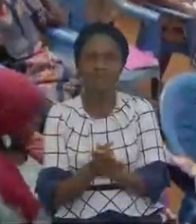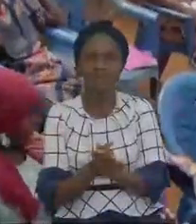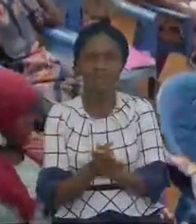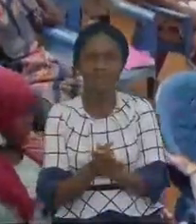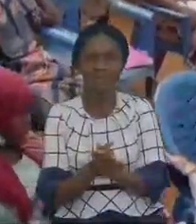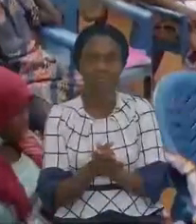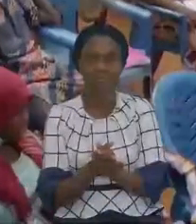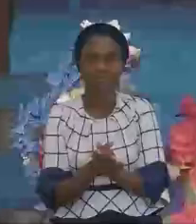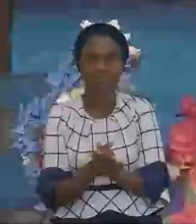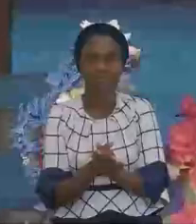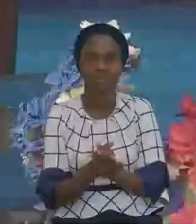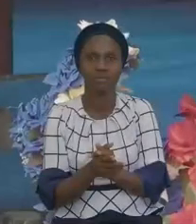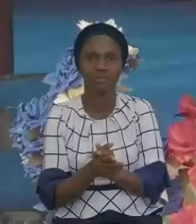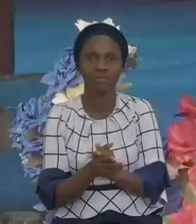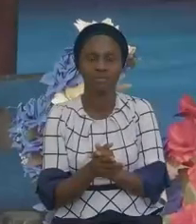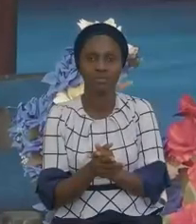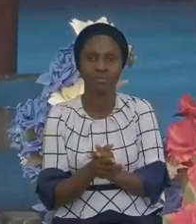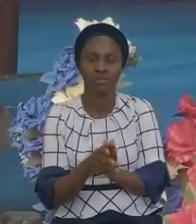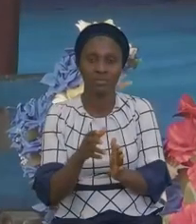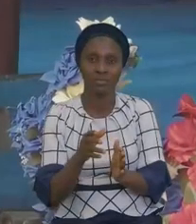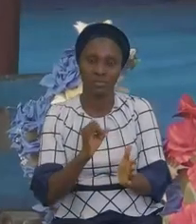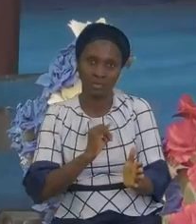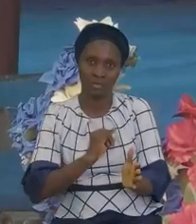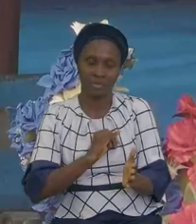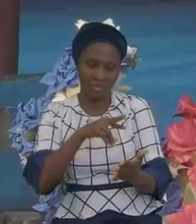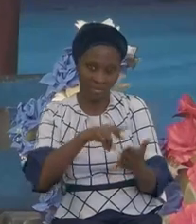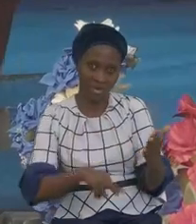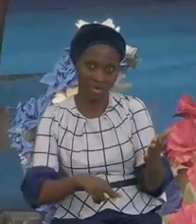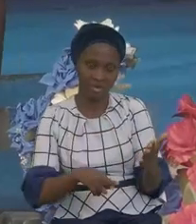Nous lisons Ésaïe 35, verset 8.